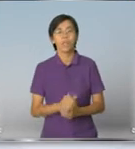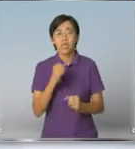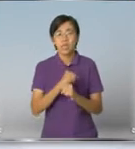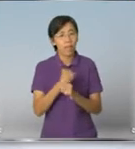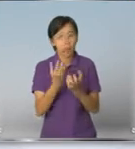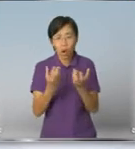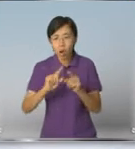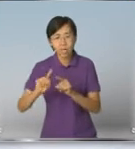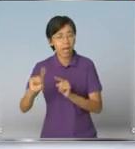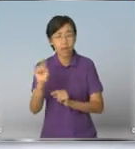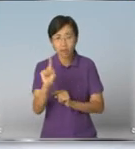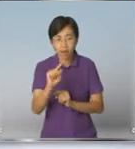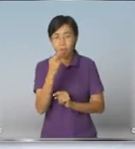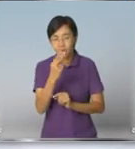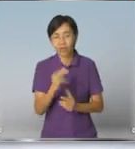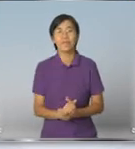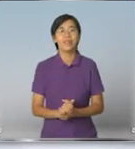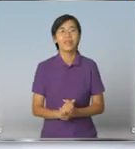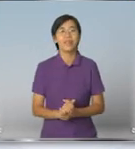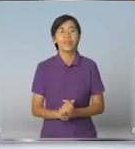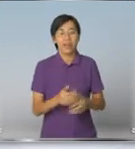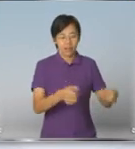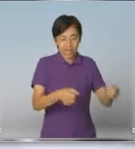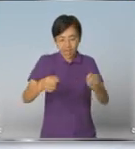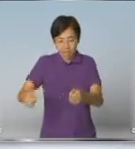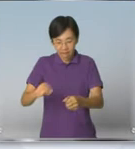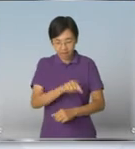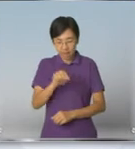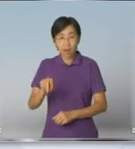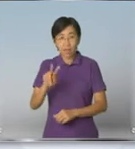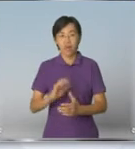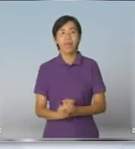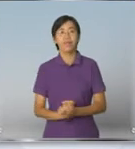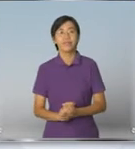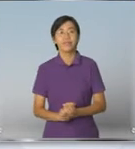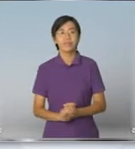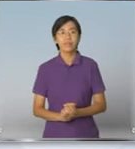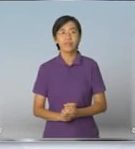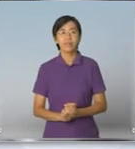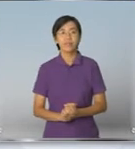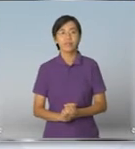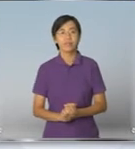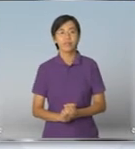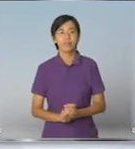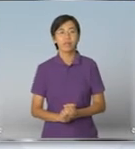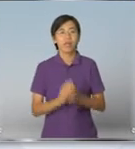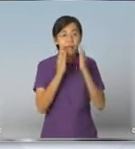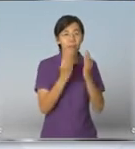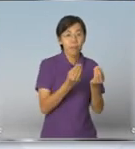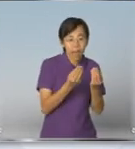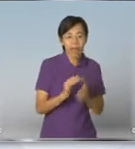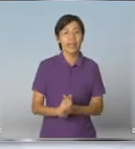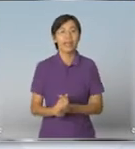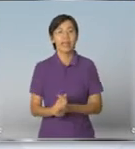ช่วยแนะนำหน่อยครับเห็นแบ่งเป็นสองถาด วันนี้เราจะทำในส่วนของตัวช่อม่วงเนี่ยก็จะมีส่วนของแป้งกับไส้นะคะ แป้งกับไส้